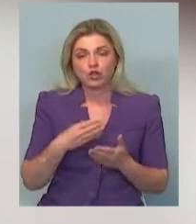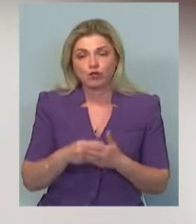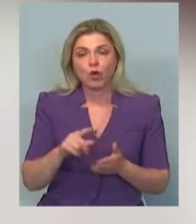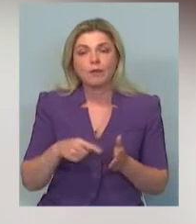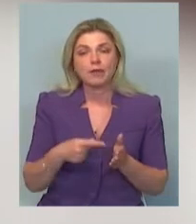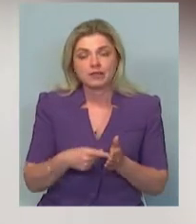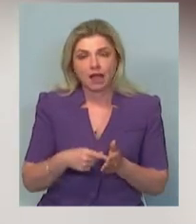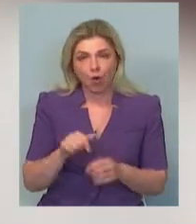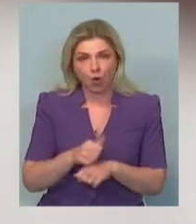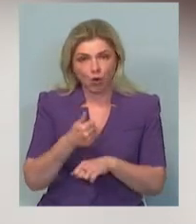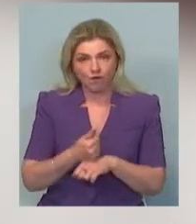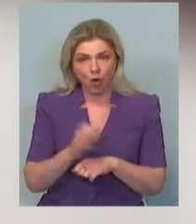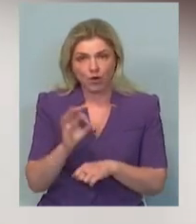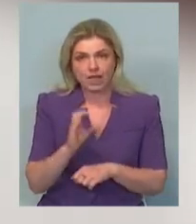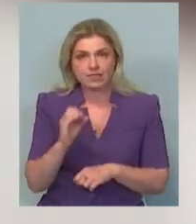голова Олександр Сінкевич.